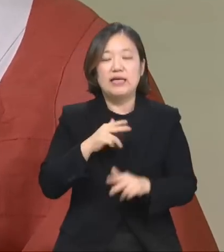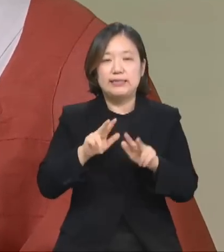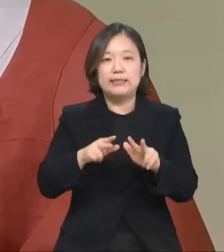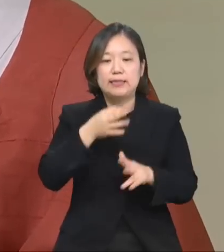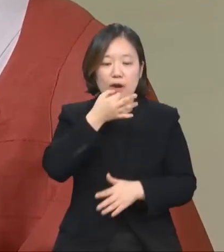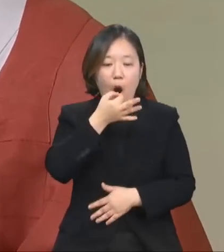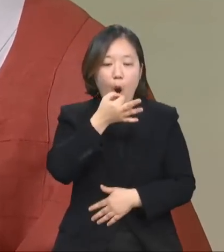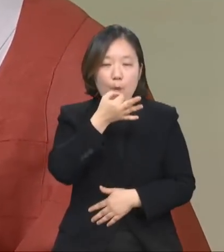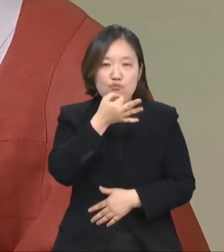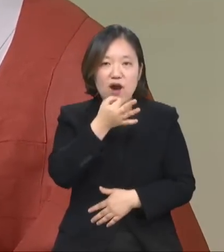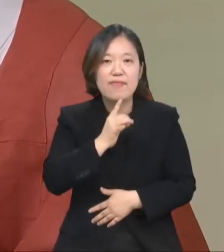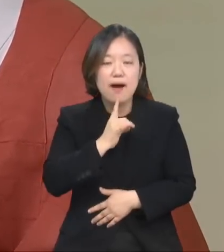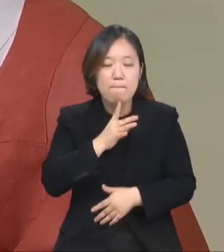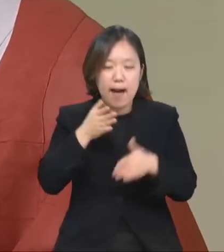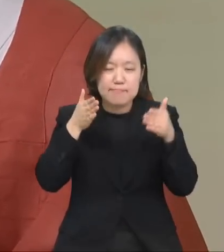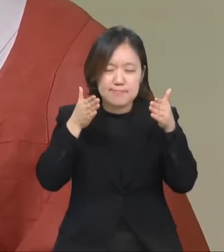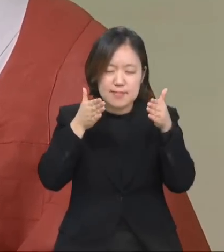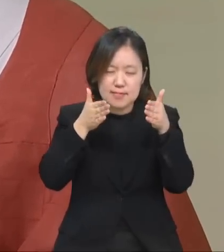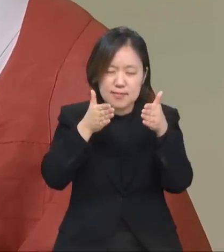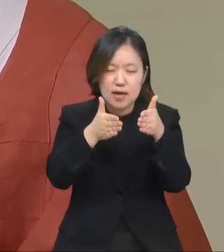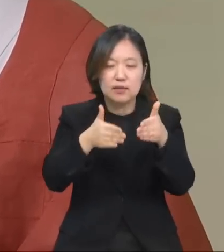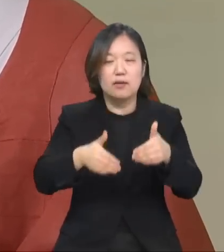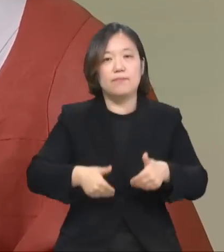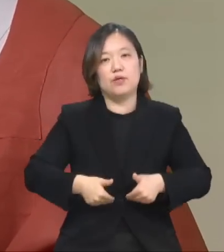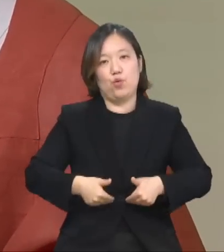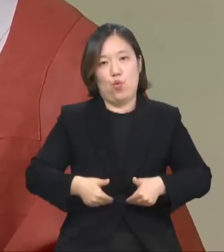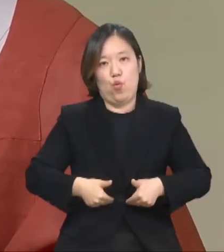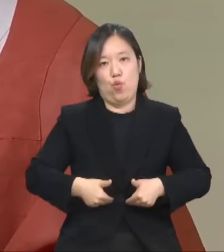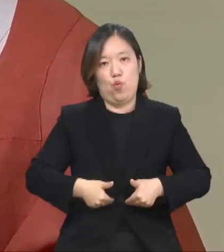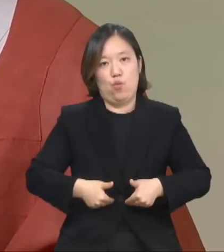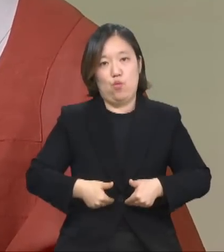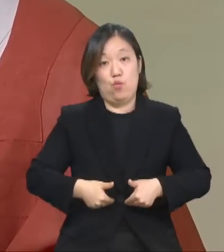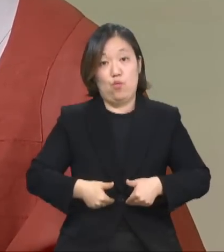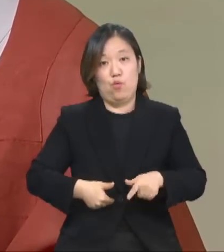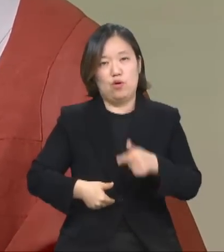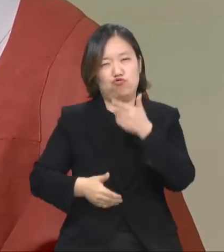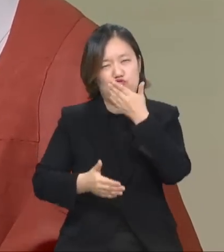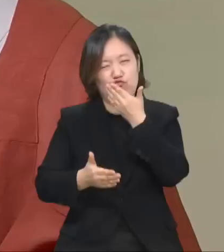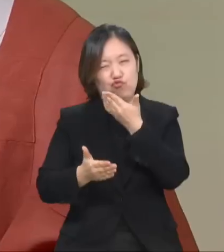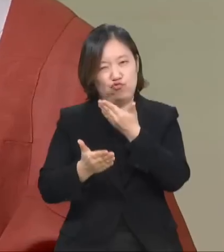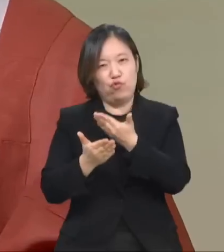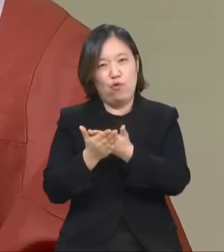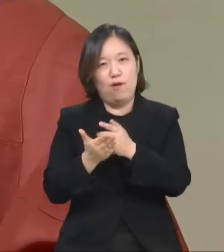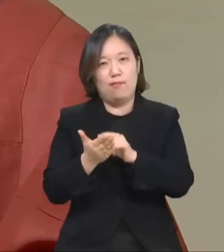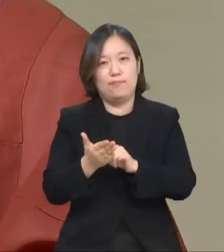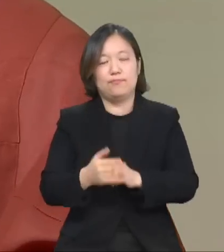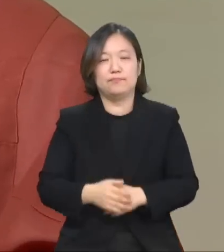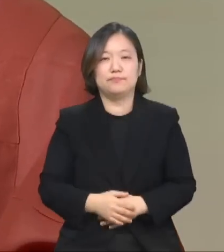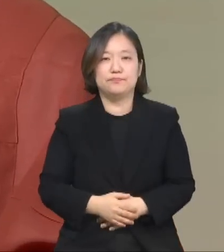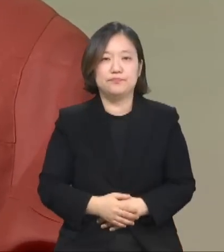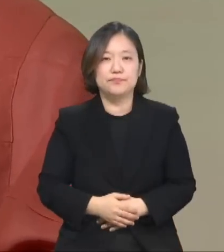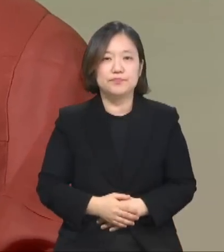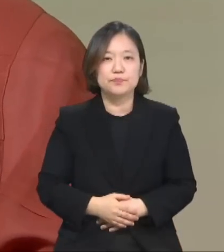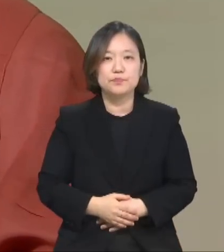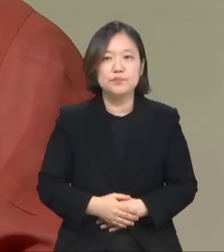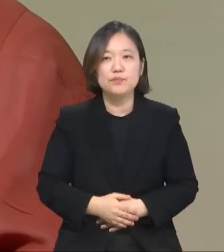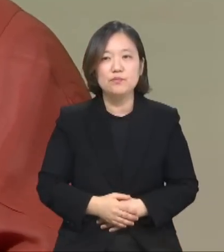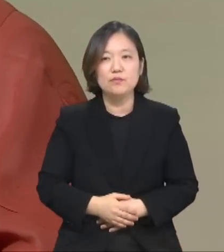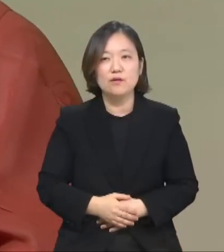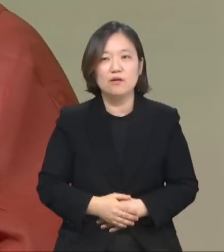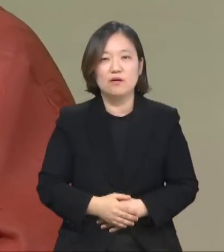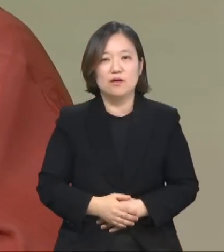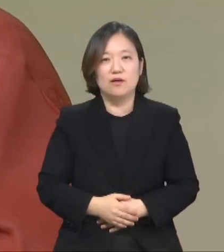오직 내가 하고 있는이 수 하나님의 집중하는 거 그게 이제 아주 중요한 그런 핵심 요지입니다